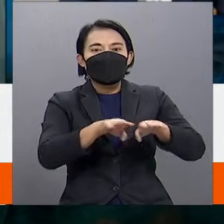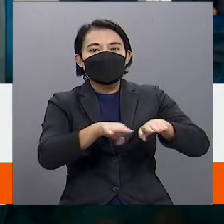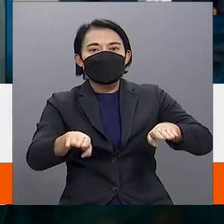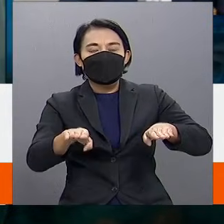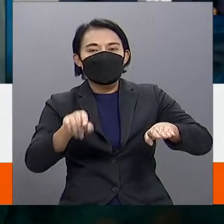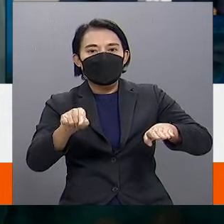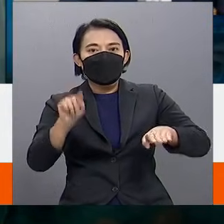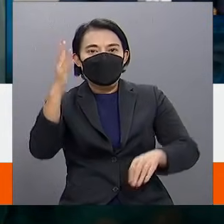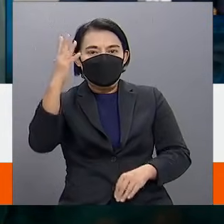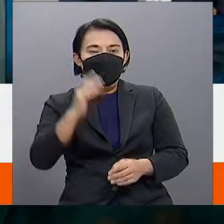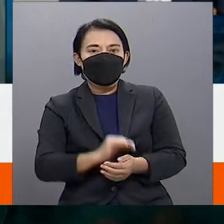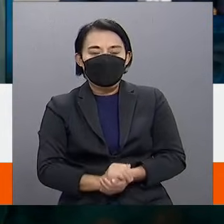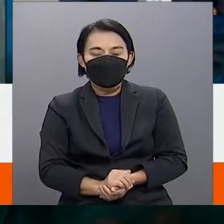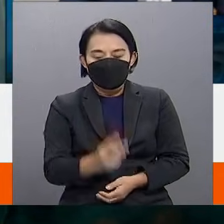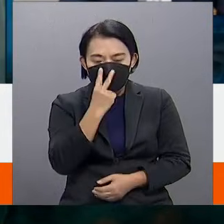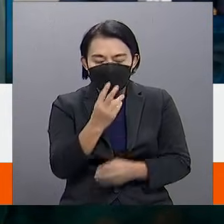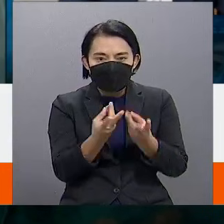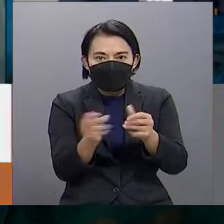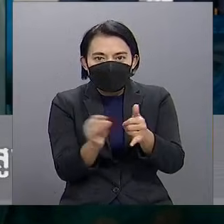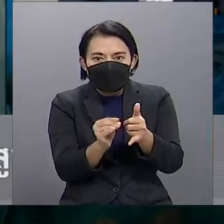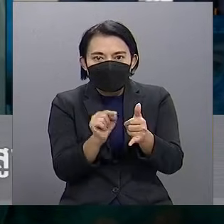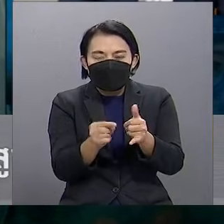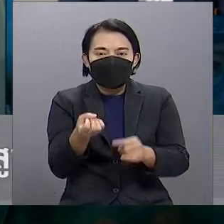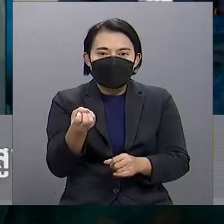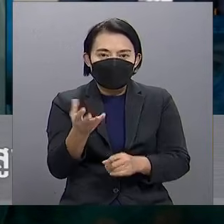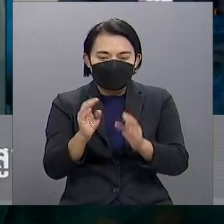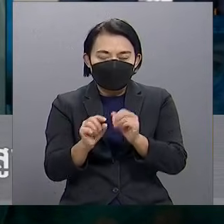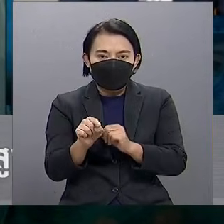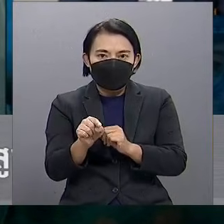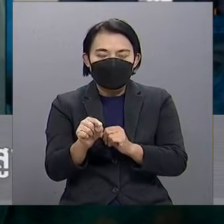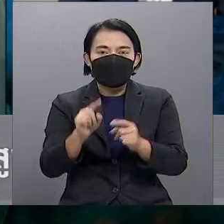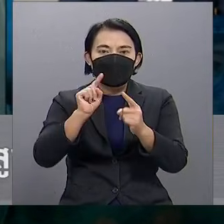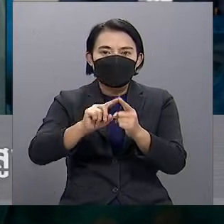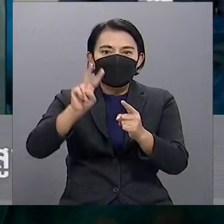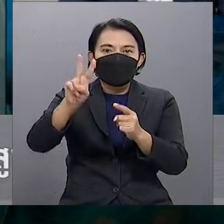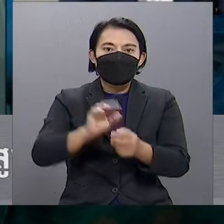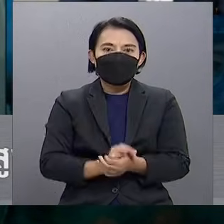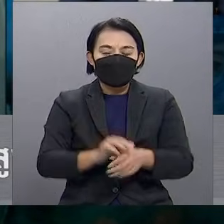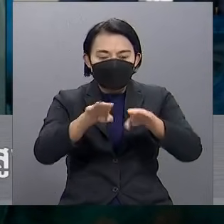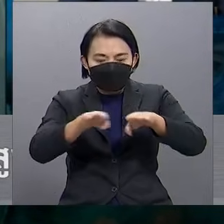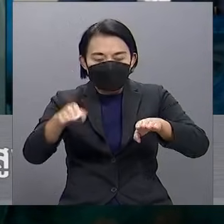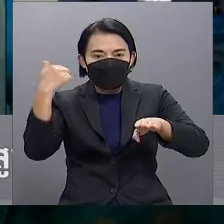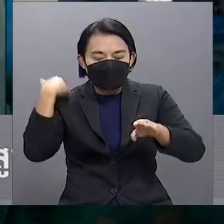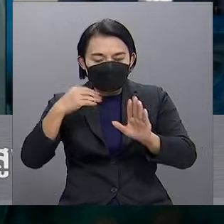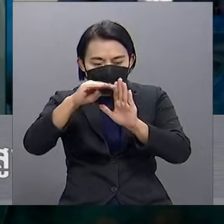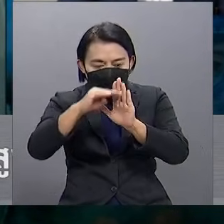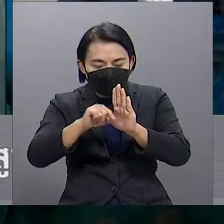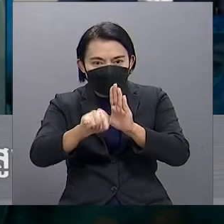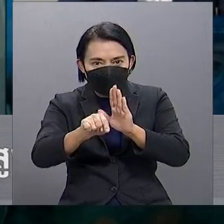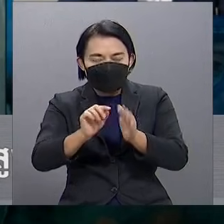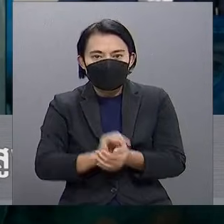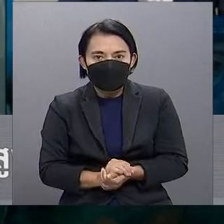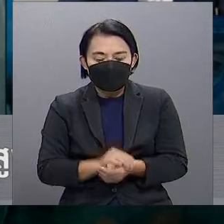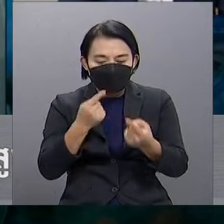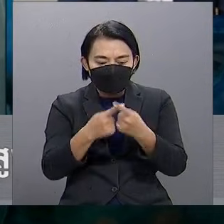ห็นยอดขึ้นสูงกว่านี้นะครับสองก็คือถ้าเรามีมาตรการที่เท่านี้แต่ทำให้มันเข้มแข็งเด็ดขาดเนี่ยเ